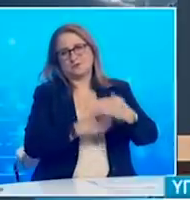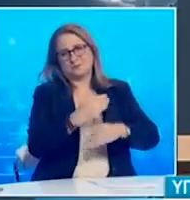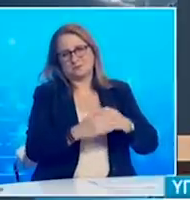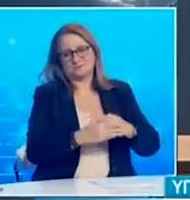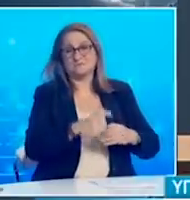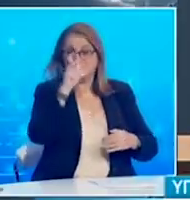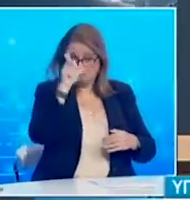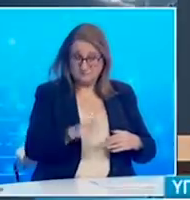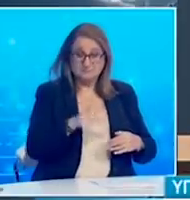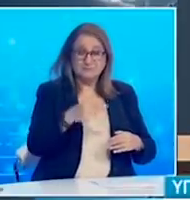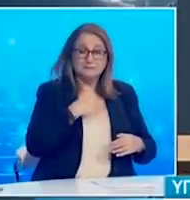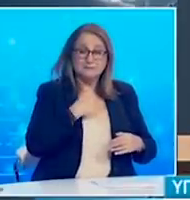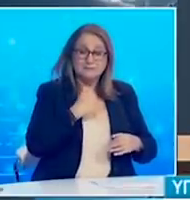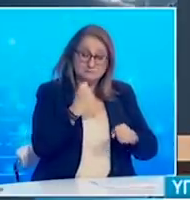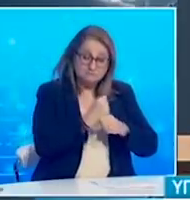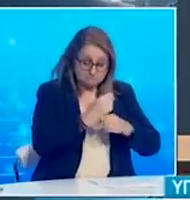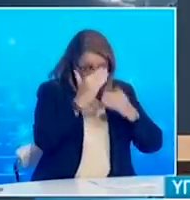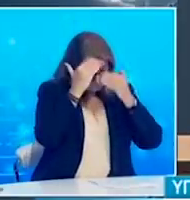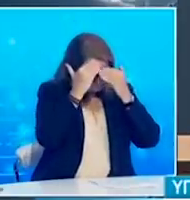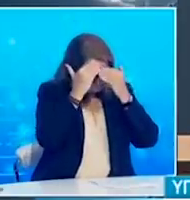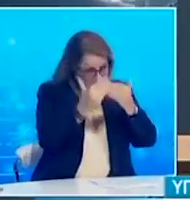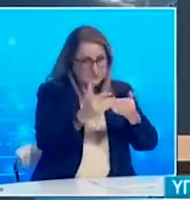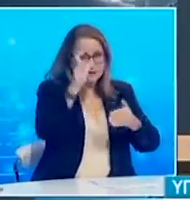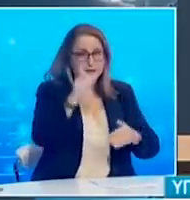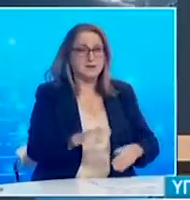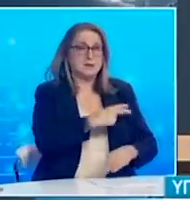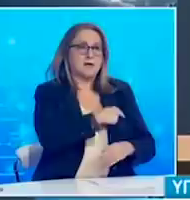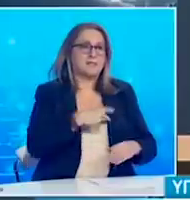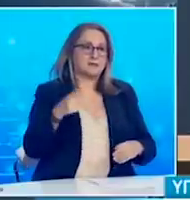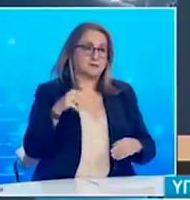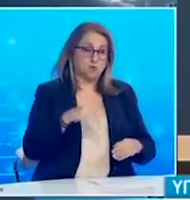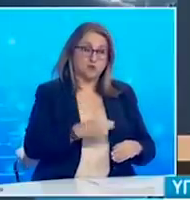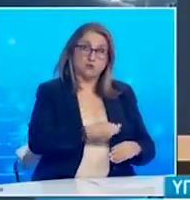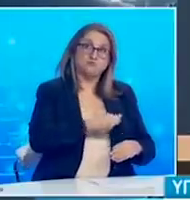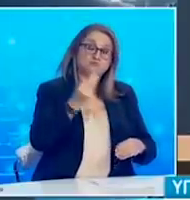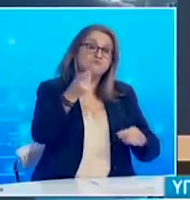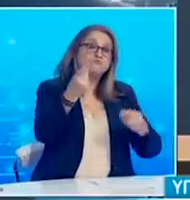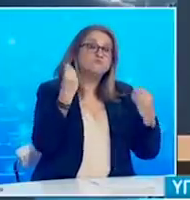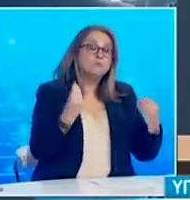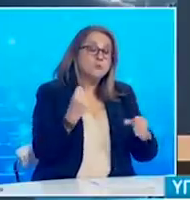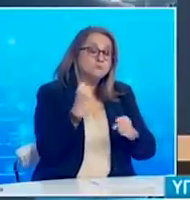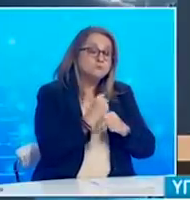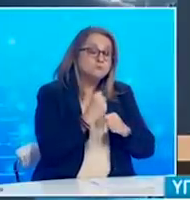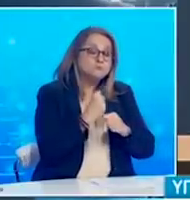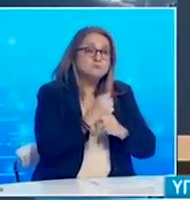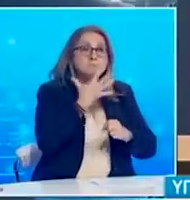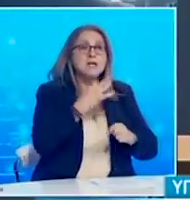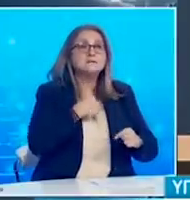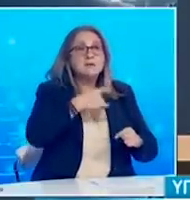στην ευγνωμοσύνη που νιώθουμε όσοι κατά καιρούς έχουμε συνομιλήσει μαζί του και έχουμε την πολυτέλεια και την ευλογία